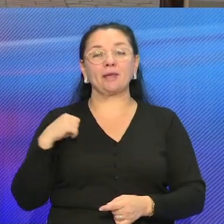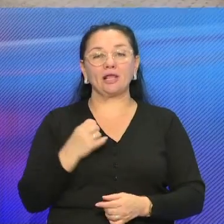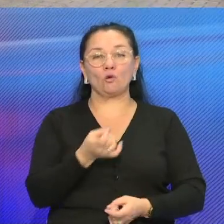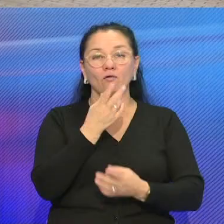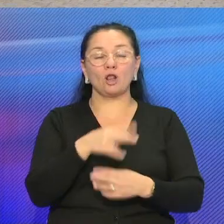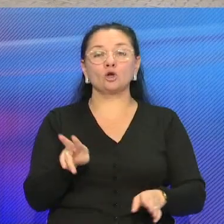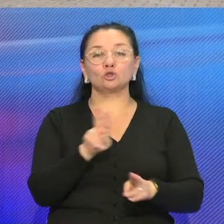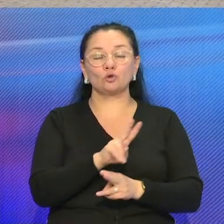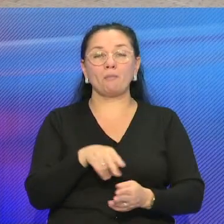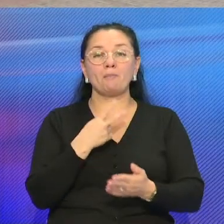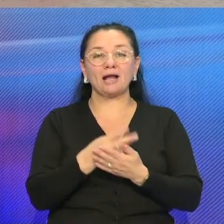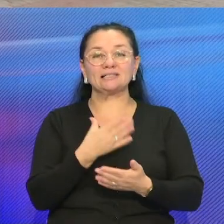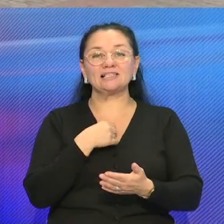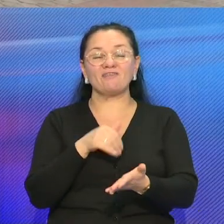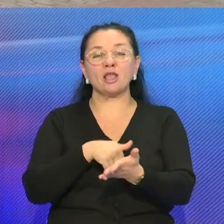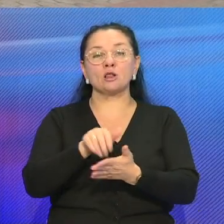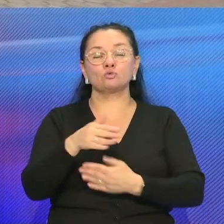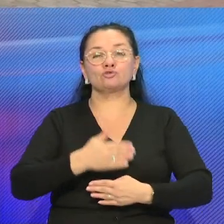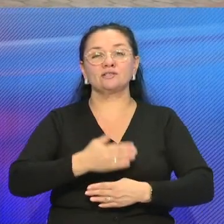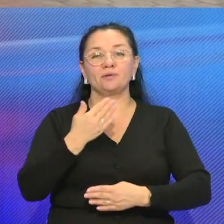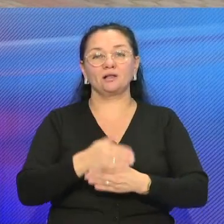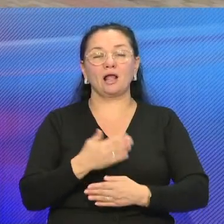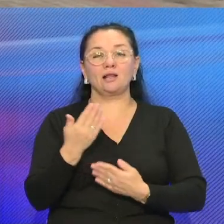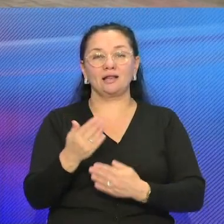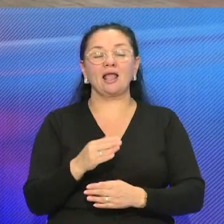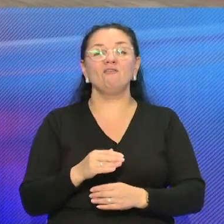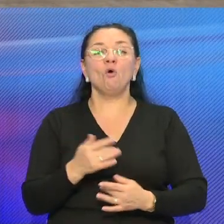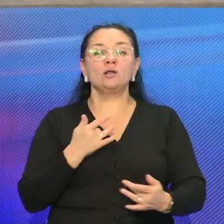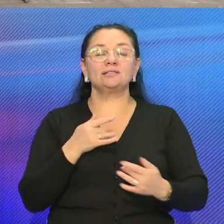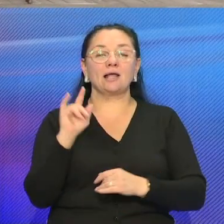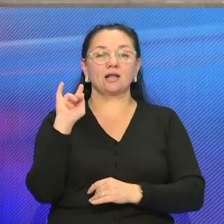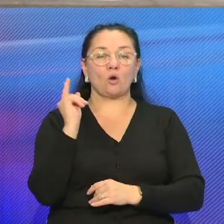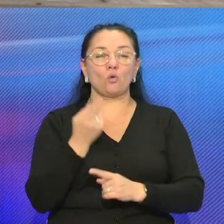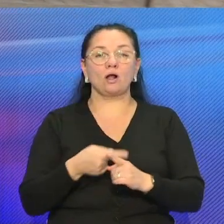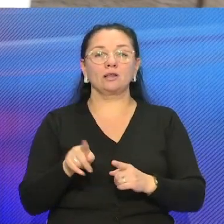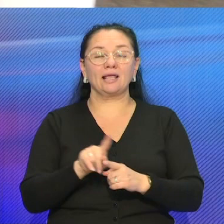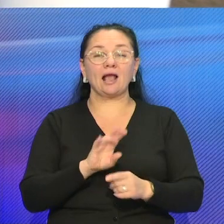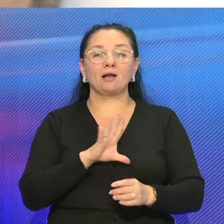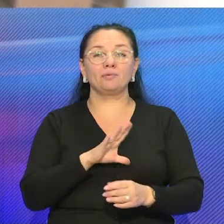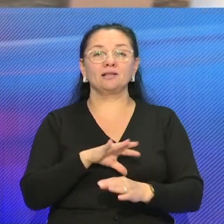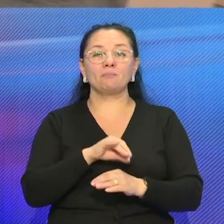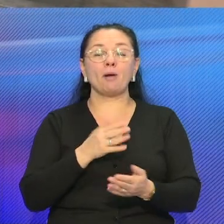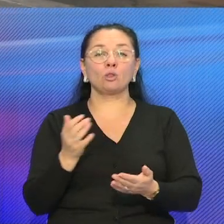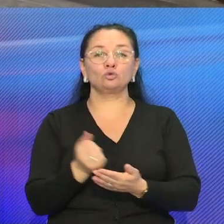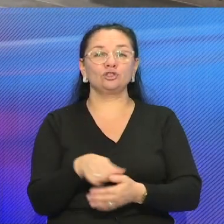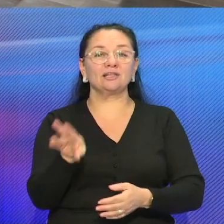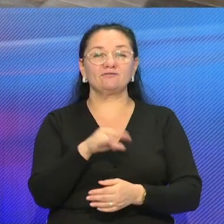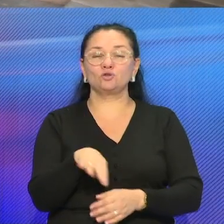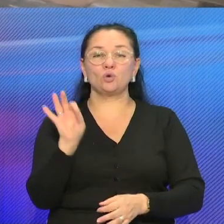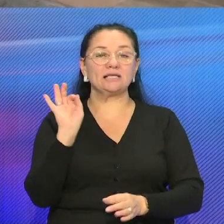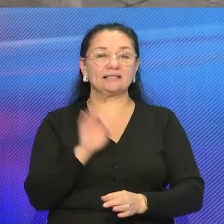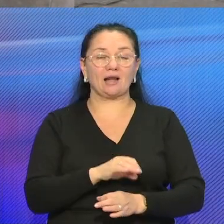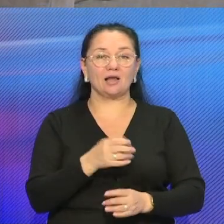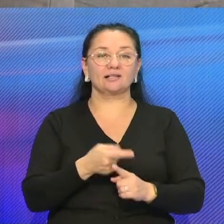свае лепшыя спектаклі на сцэне яго тэатра лялек. Як узгадвае сёння, склалася ўсё не адразу, да слова, менавіта да